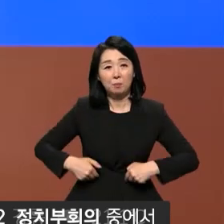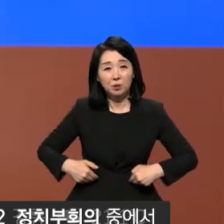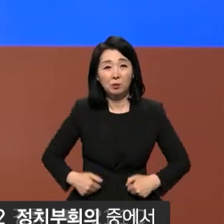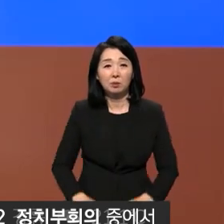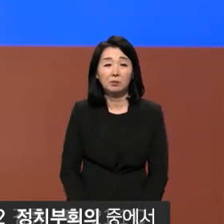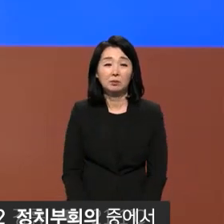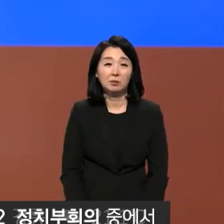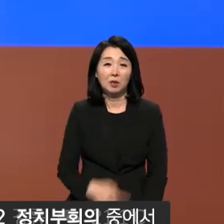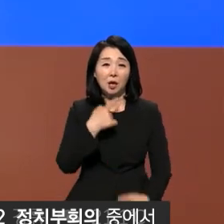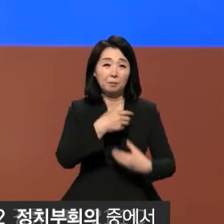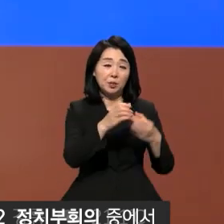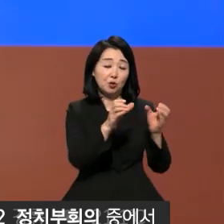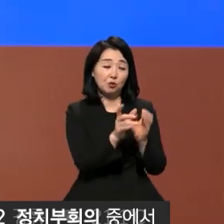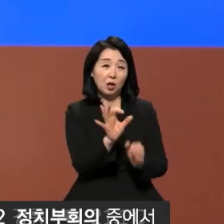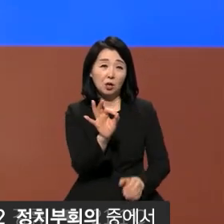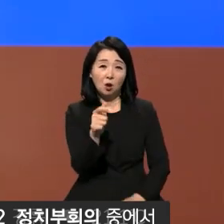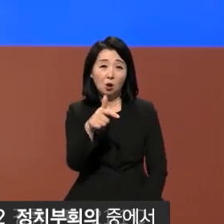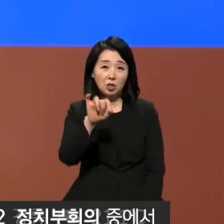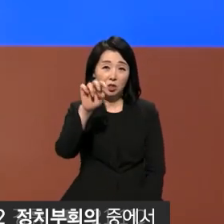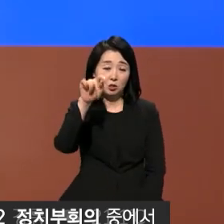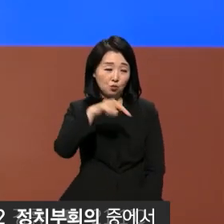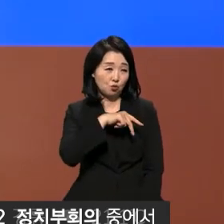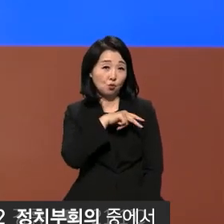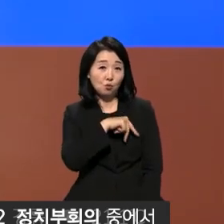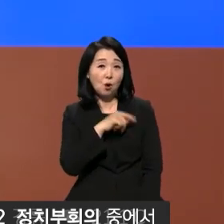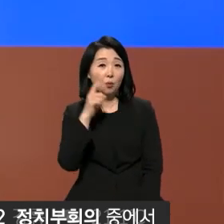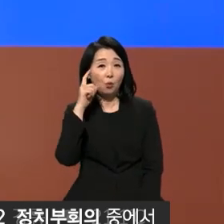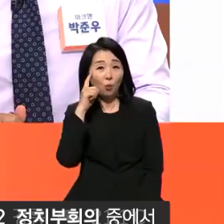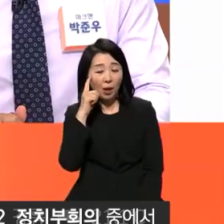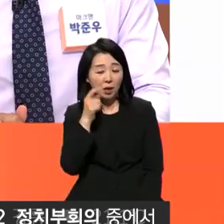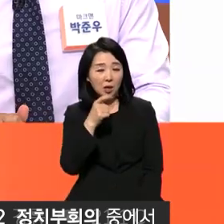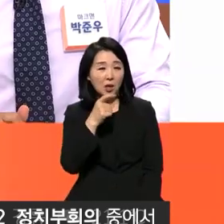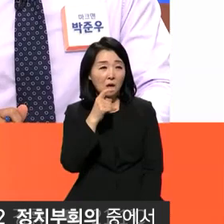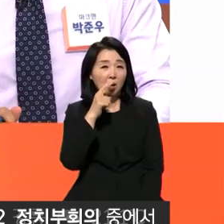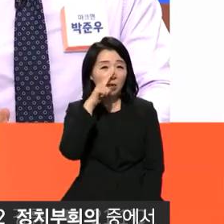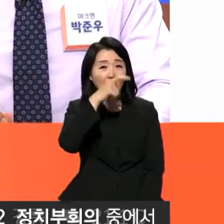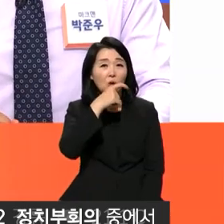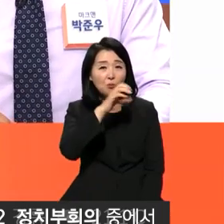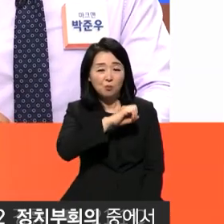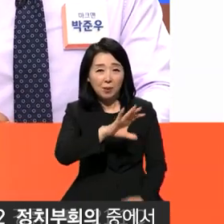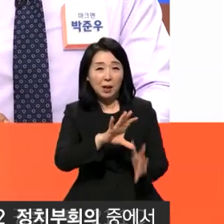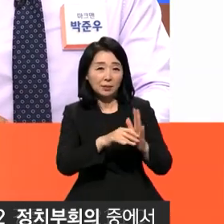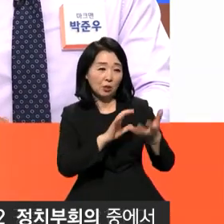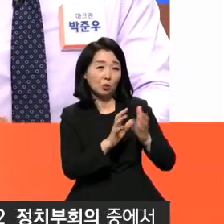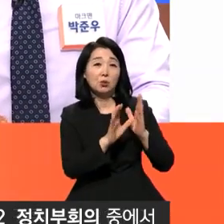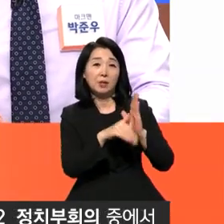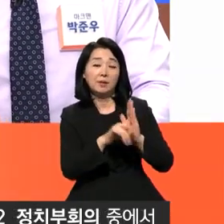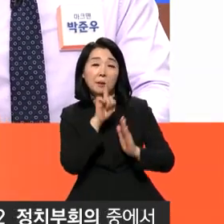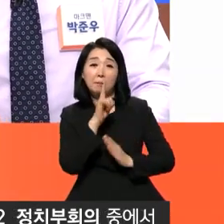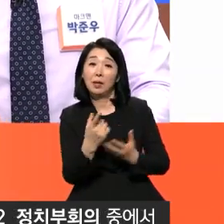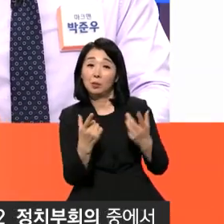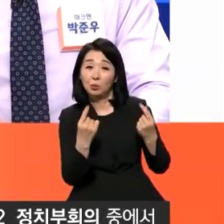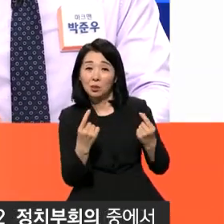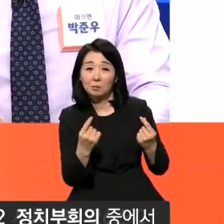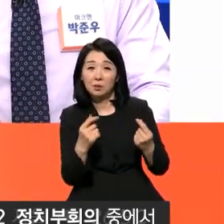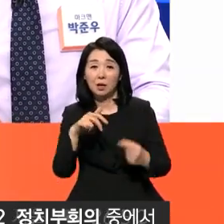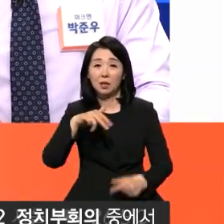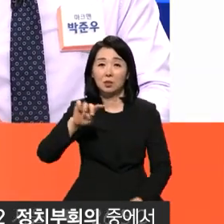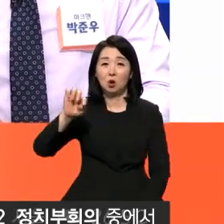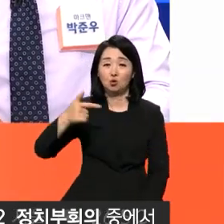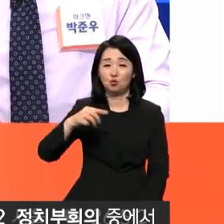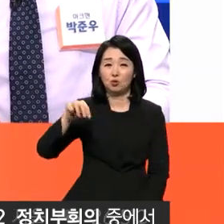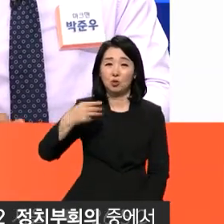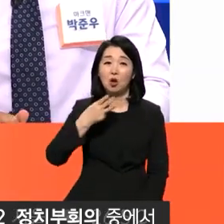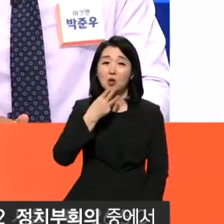어기구 의원이 주최한 이 후쿠시마 오염수 방류 관련 토론회에서도 같은 이야기가 나왔습니다. 이 자리에서는 이제 서균열 서울대